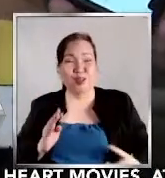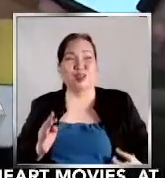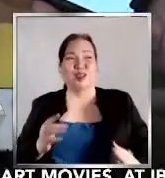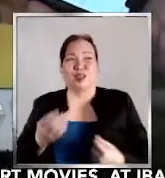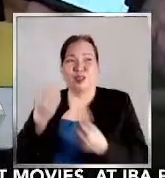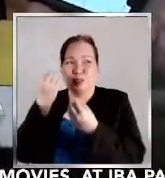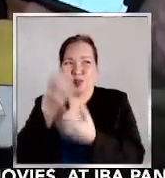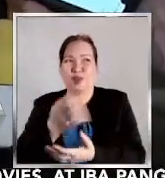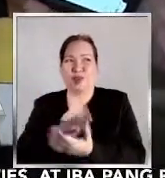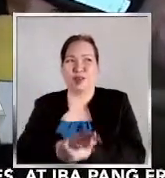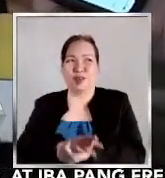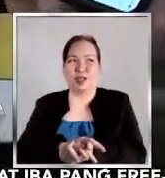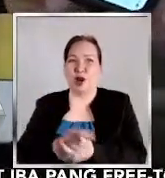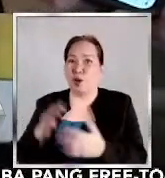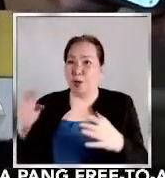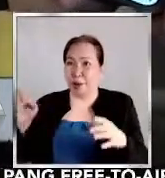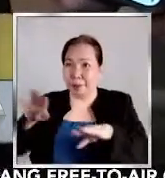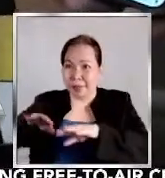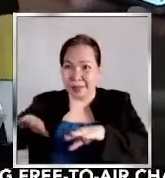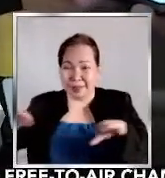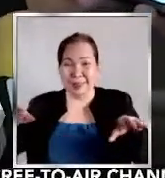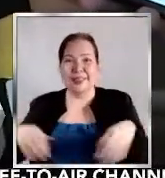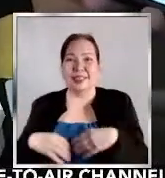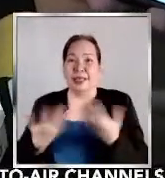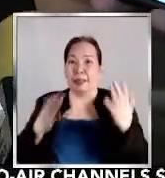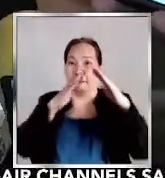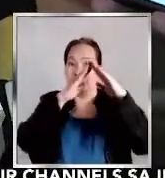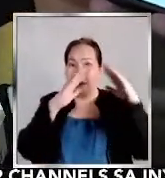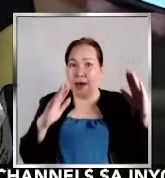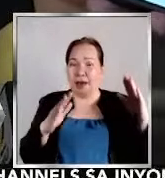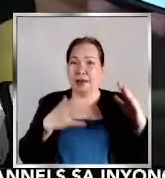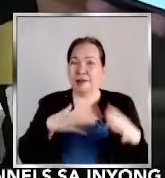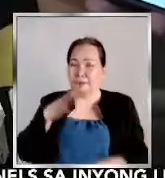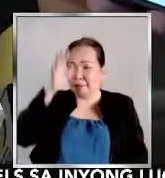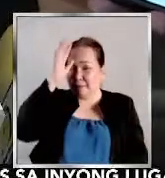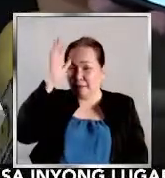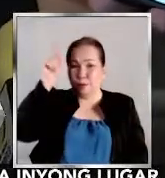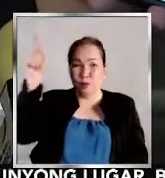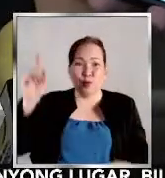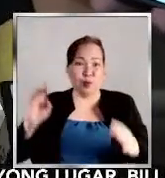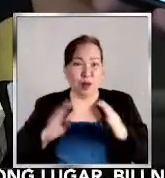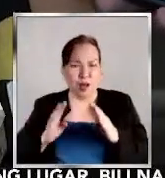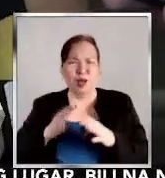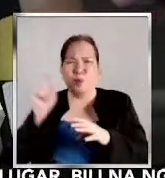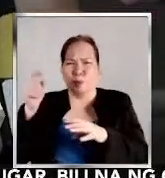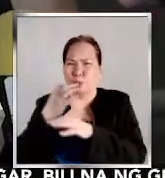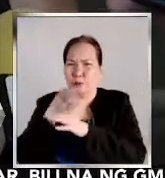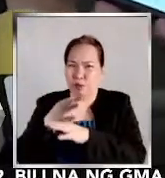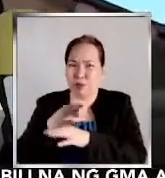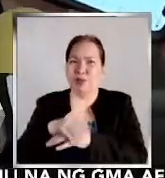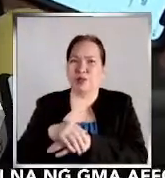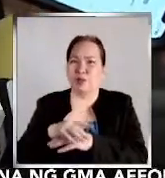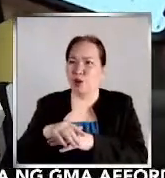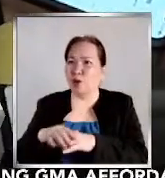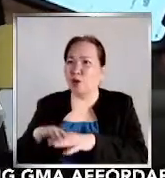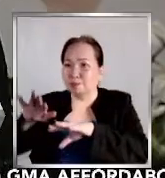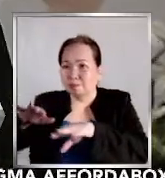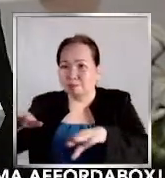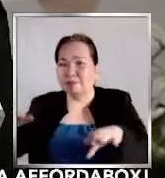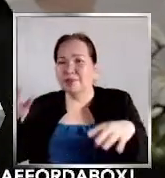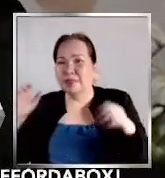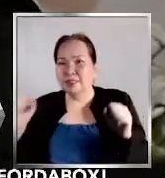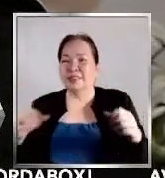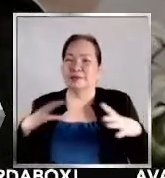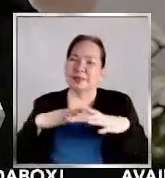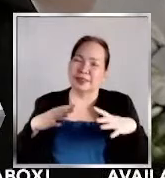Yung mga bata, tapos yung bahay daw ng papa ko doon, ayusin ko daw para yung mga bata pwede daw magbakasyon doon.